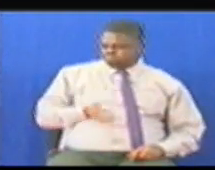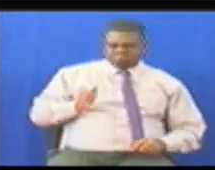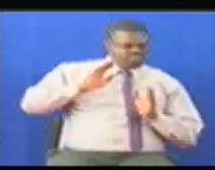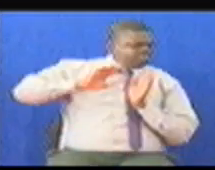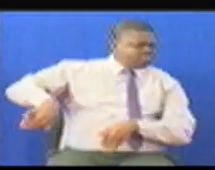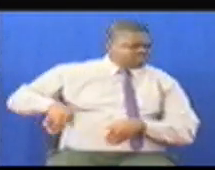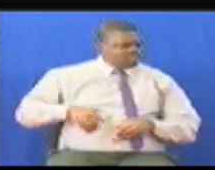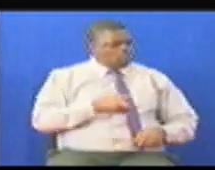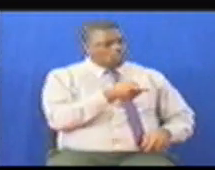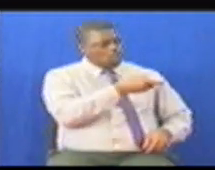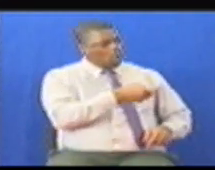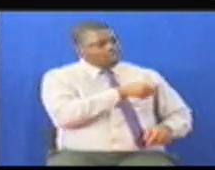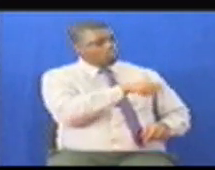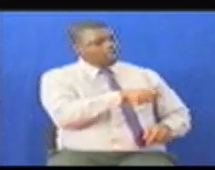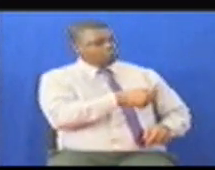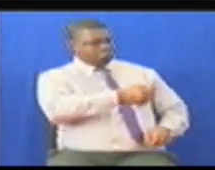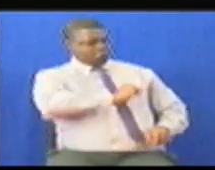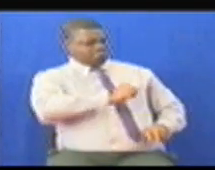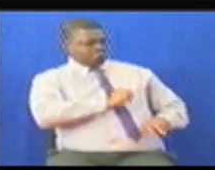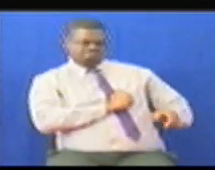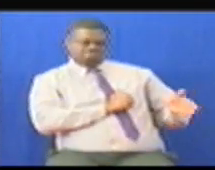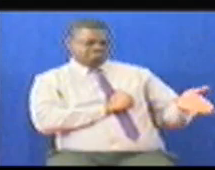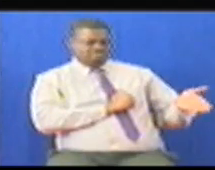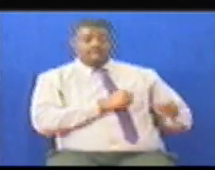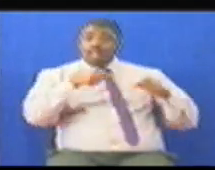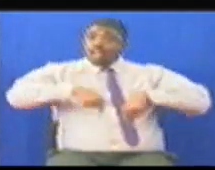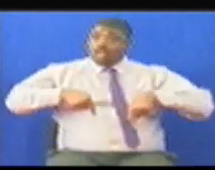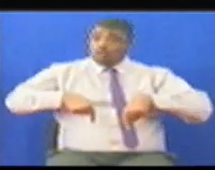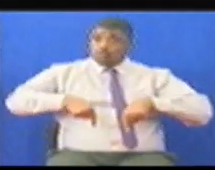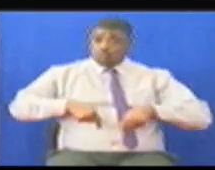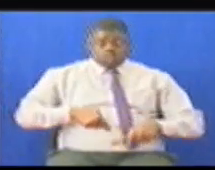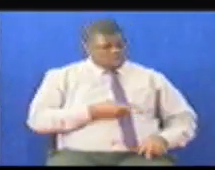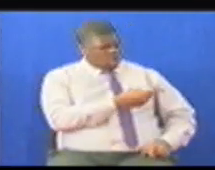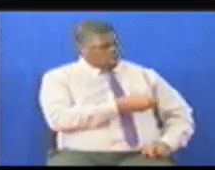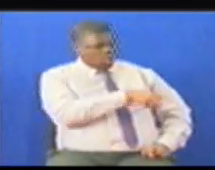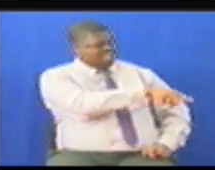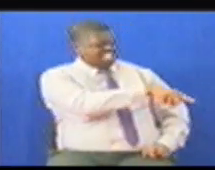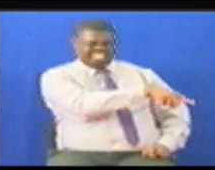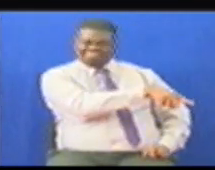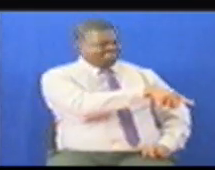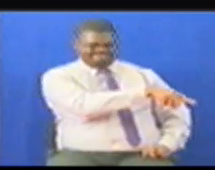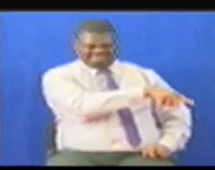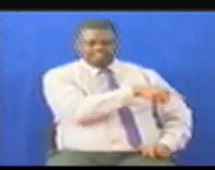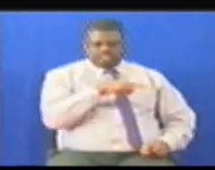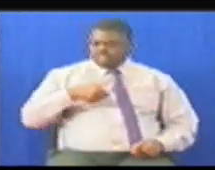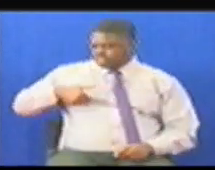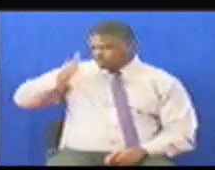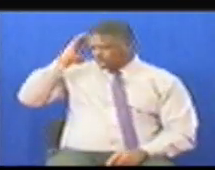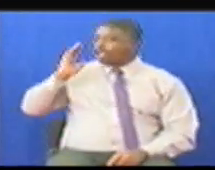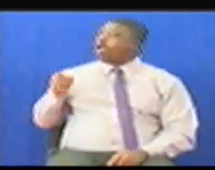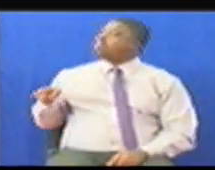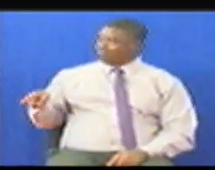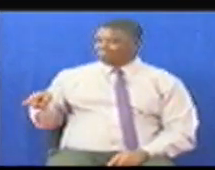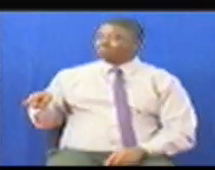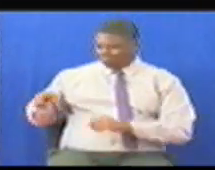bila kushauri serikali mtandao. Leo hilo haliwezi kufanyika, watafanya shughuli zote kwa maelekezo